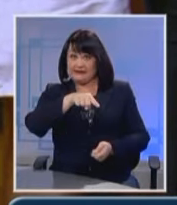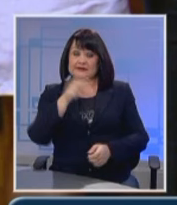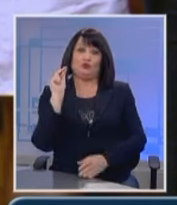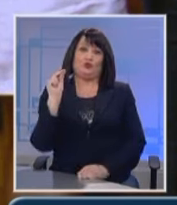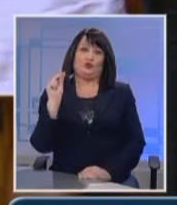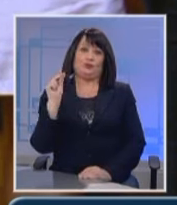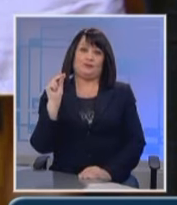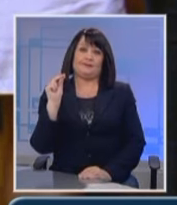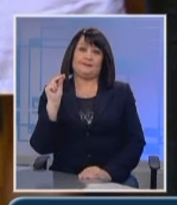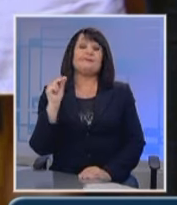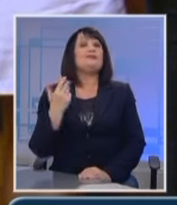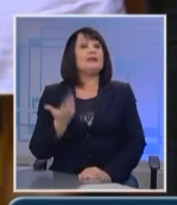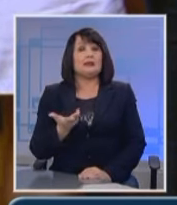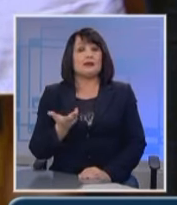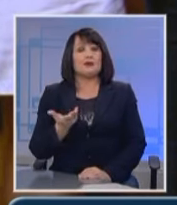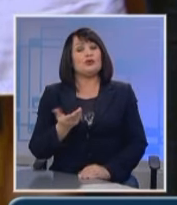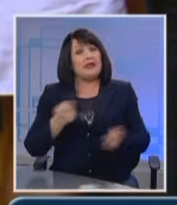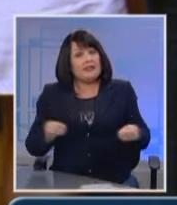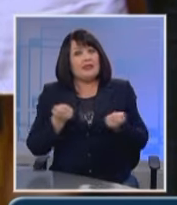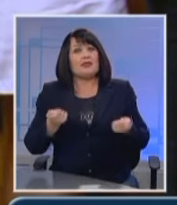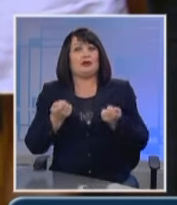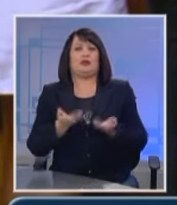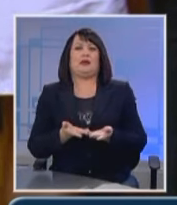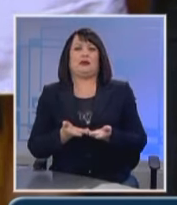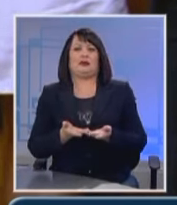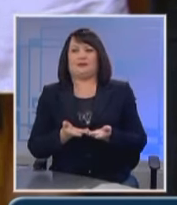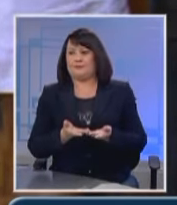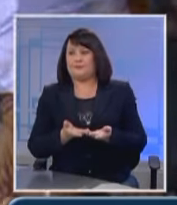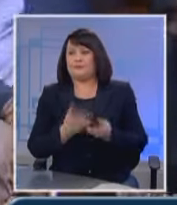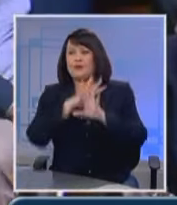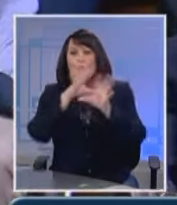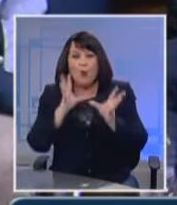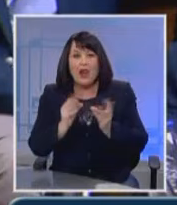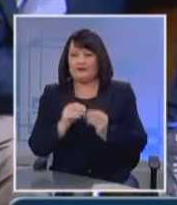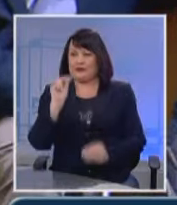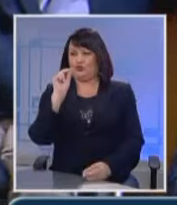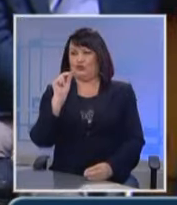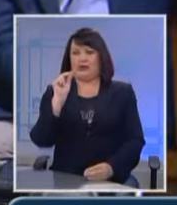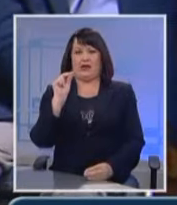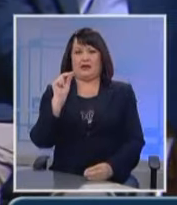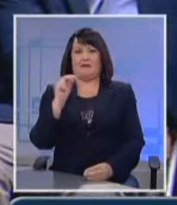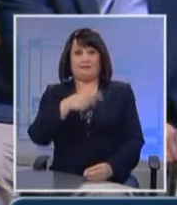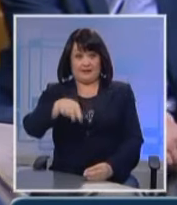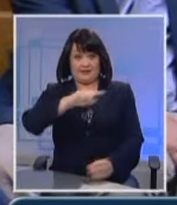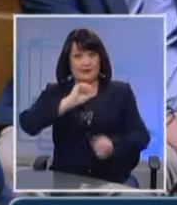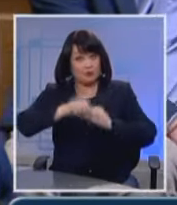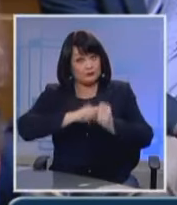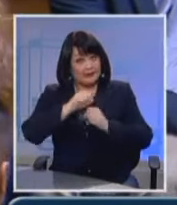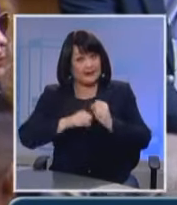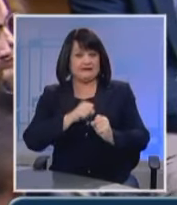υποσχεθείτε ότι θα υλοποιήσετε όλα αυτά, θα προσπαθήσετε για όλα αυτά